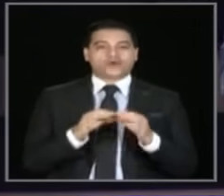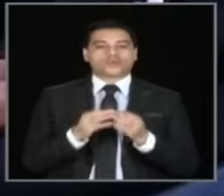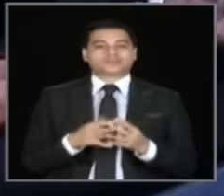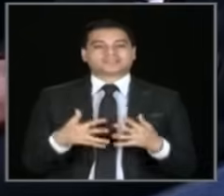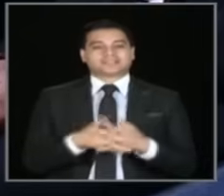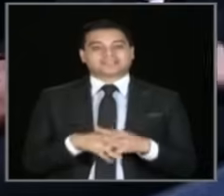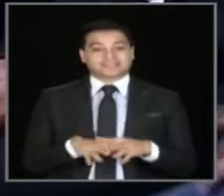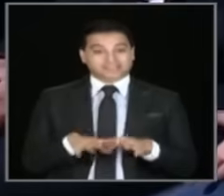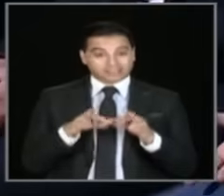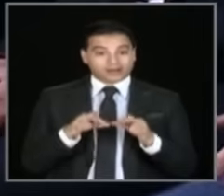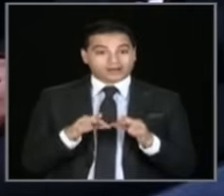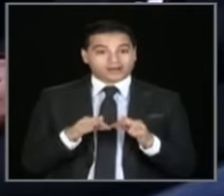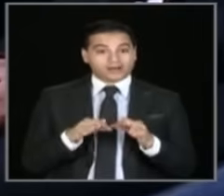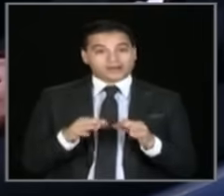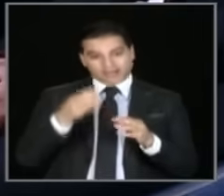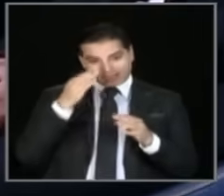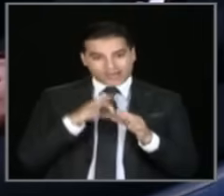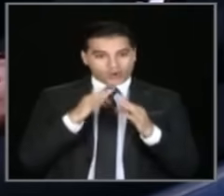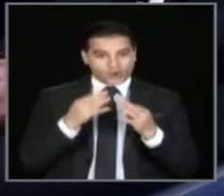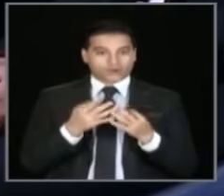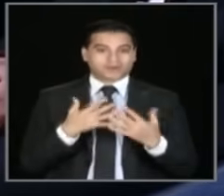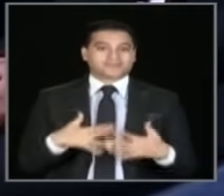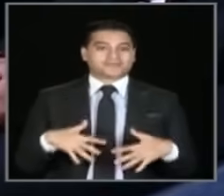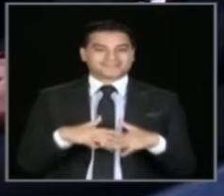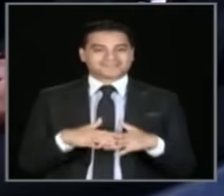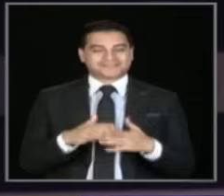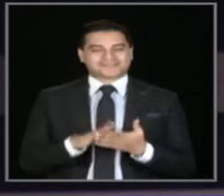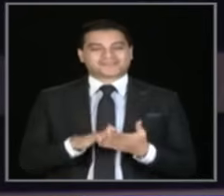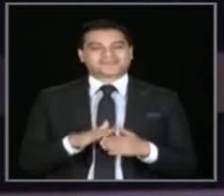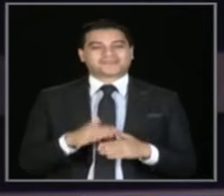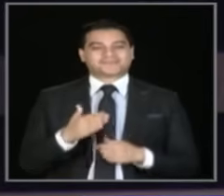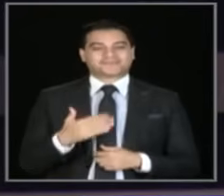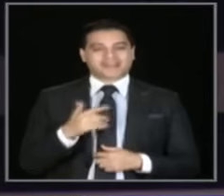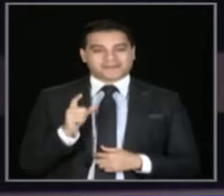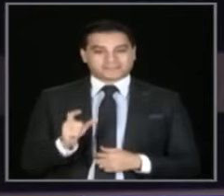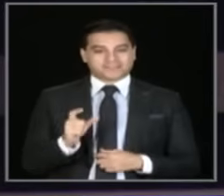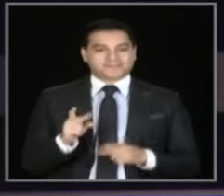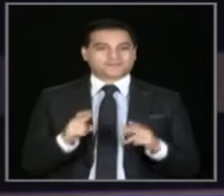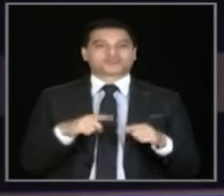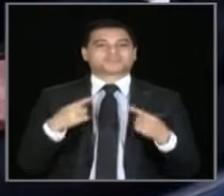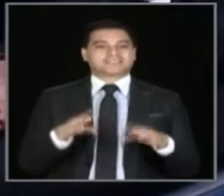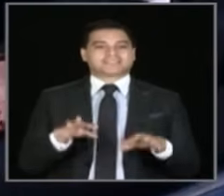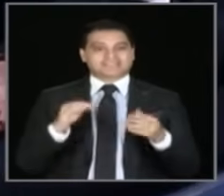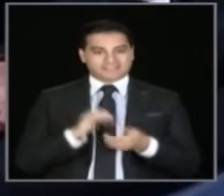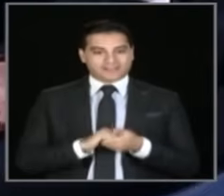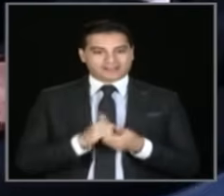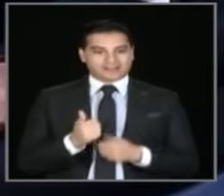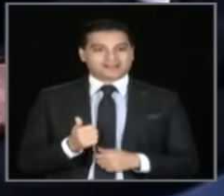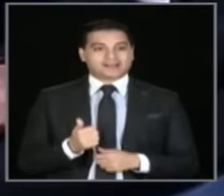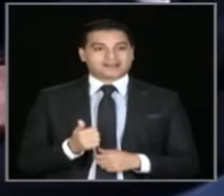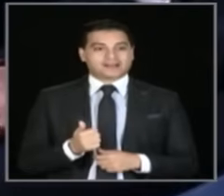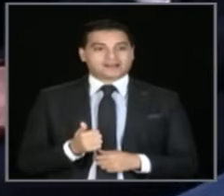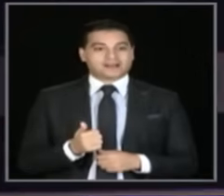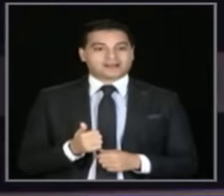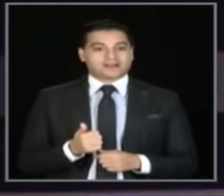معاك عيله عبقره. عيله العبقره. برافو عليكي. هنستناكي بقى في الموسم الجديد. اتفقنا؟ كمان